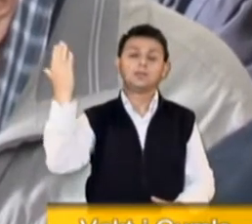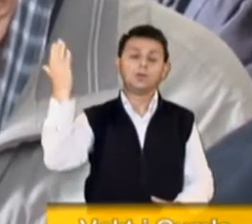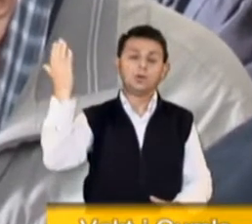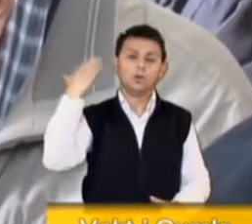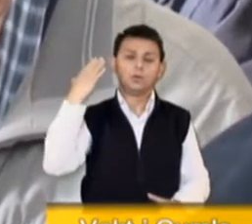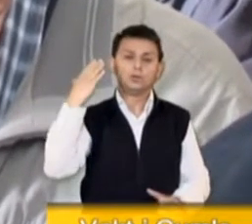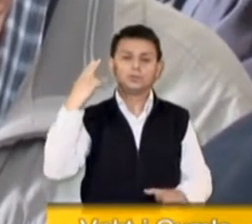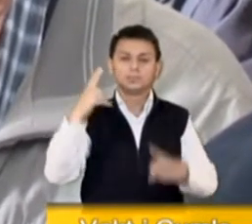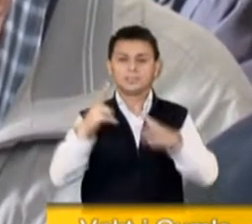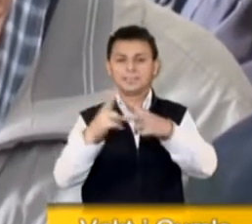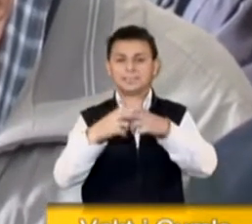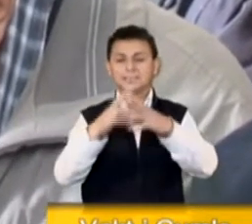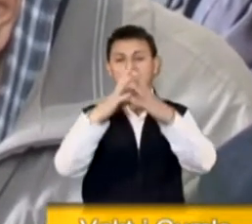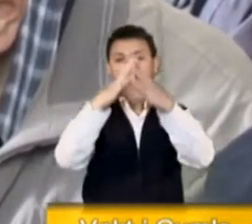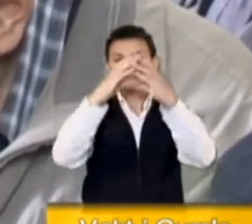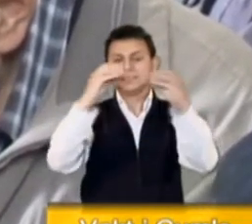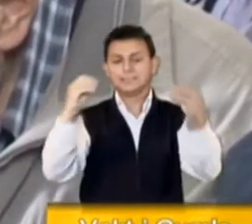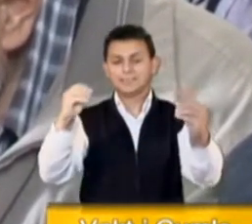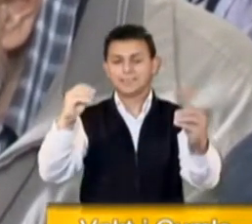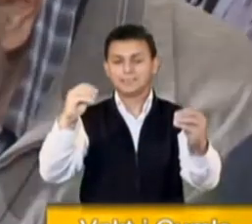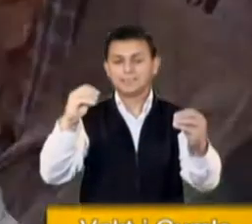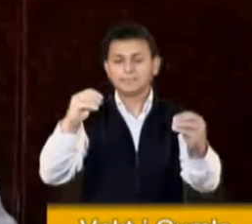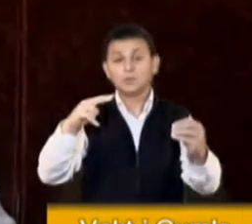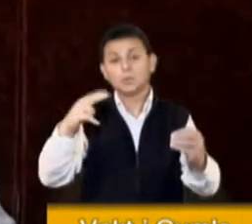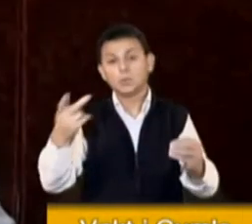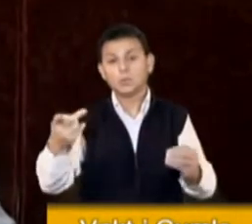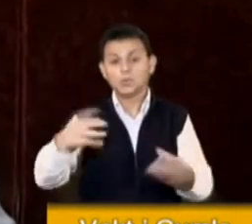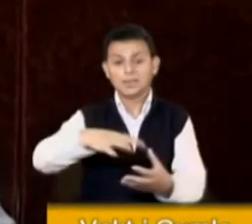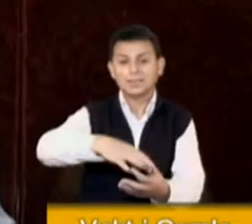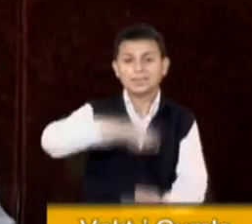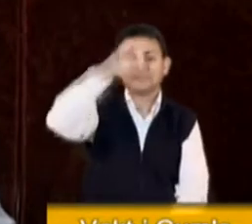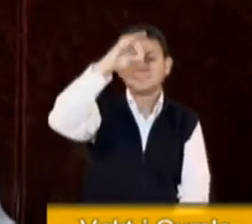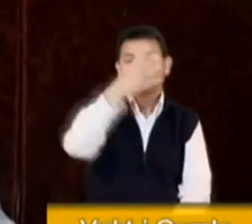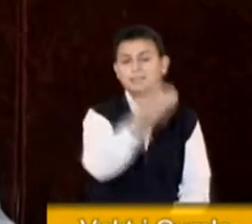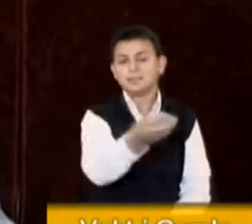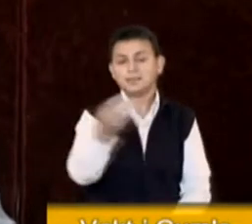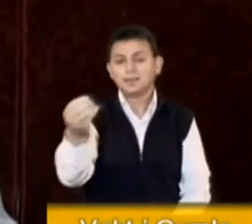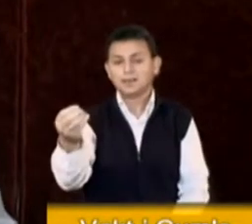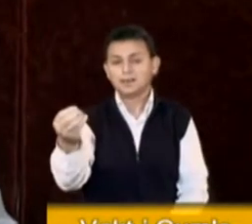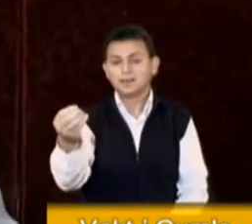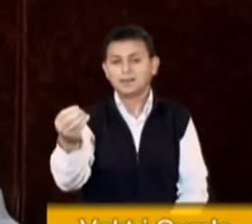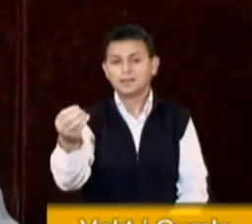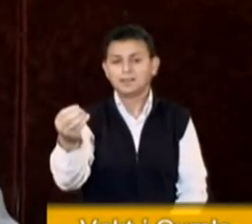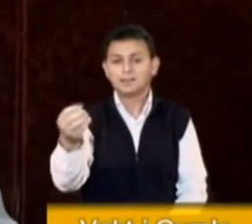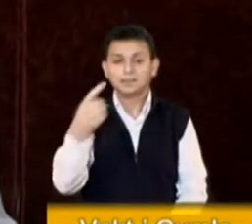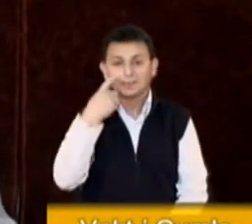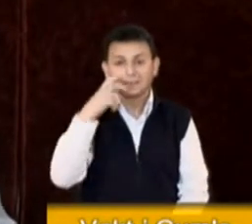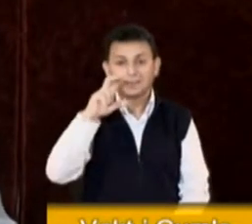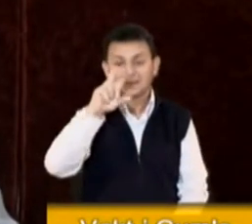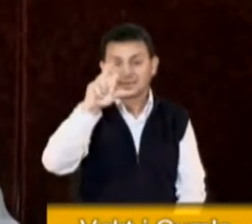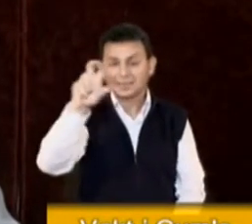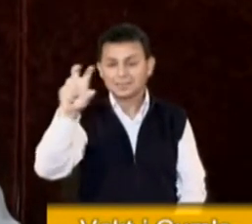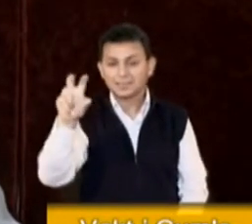ve insanların nazarından Allahu Zülcelal'a sığınırım diye böyle dua